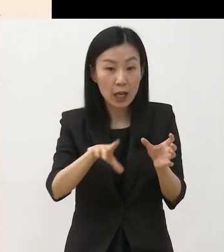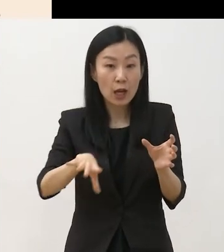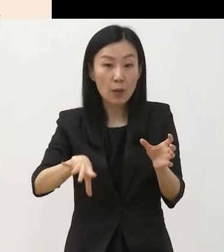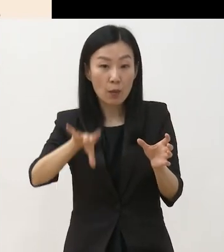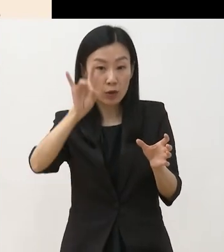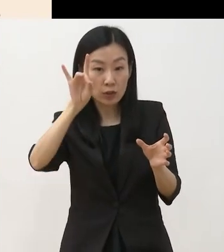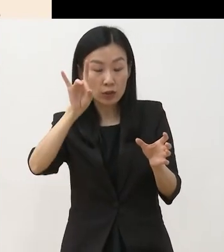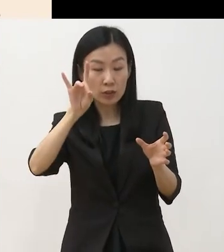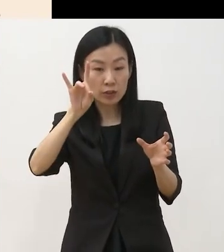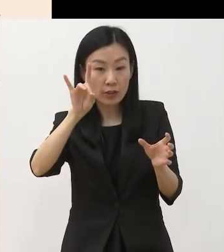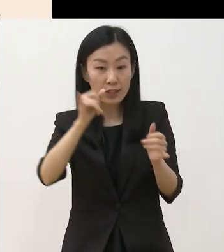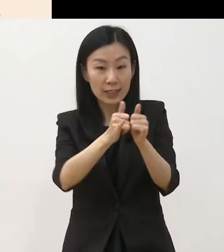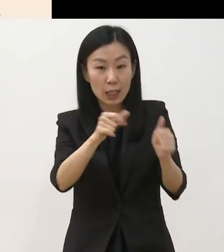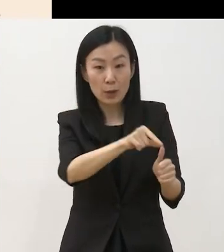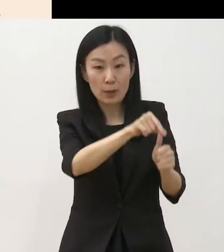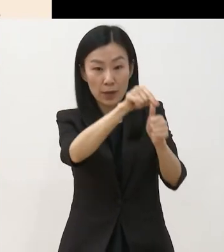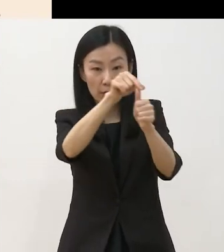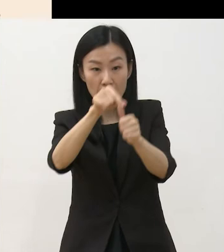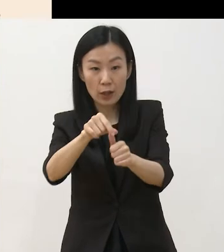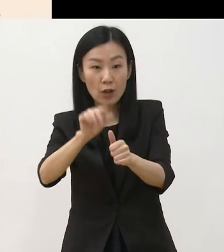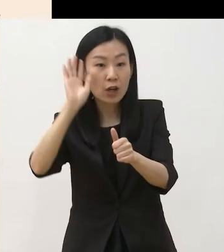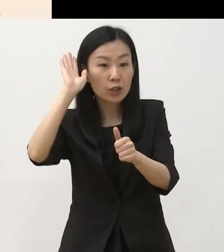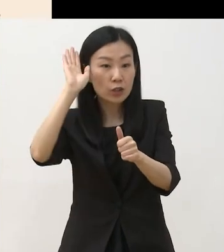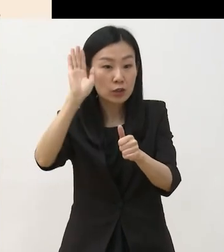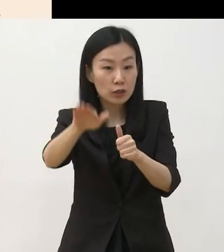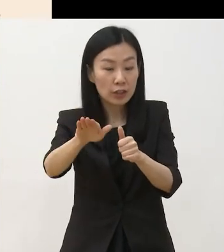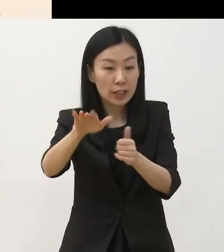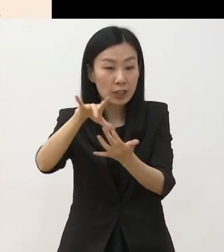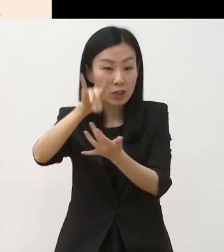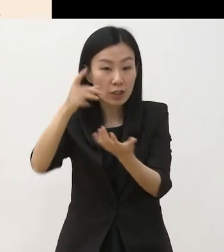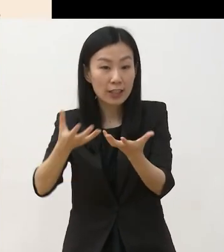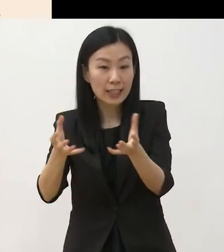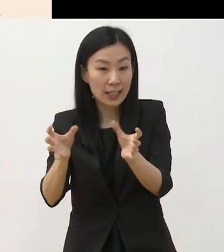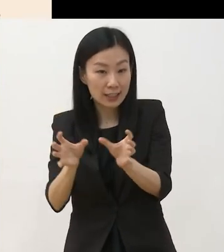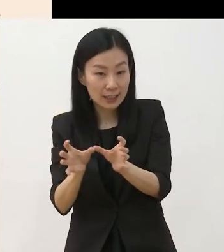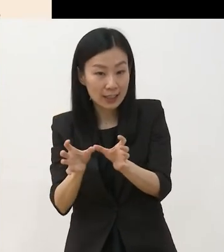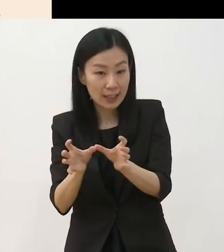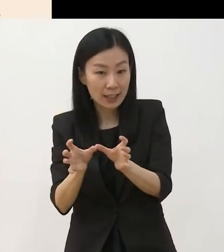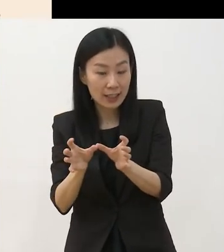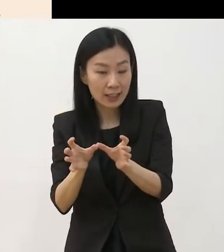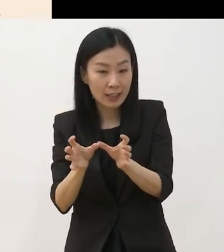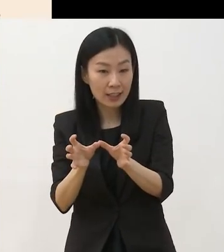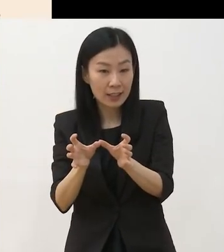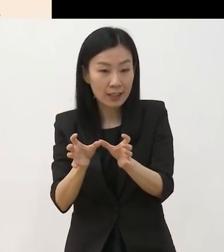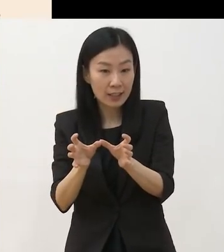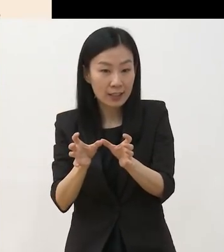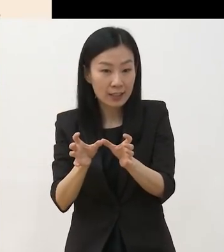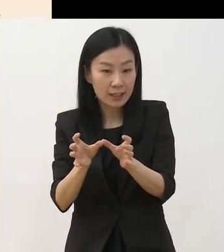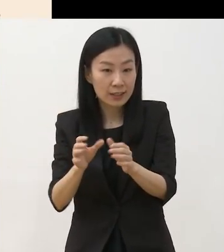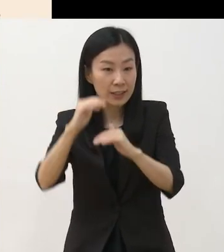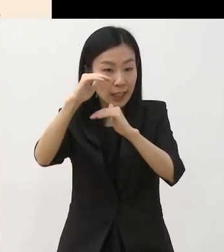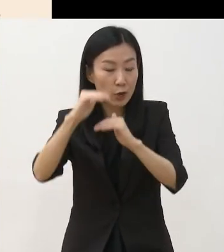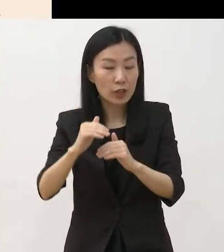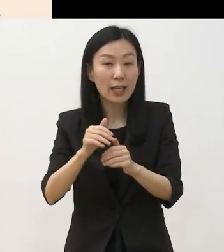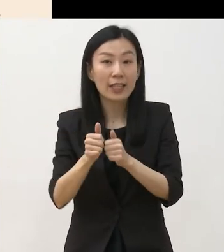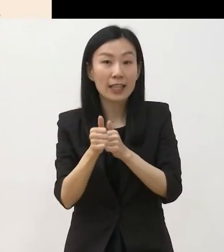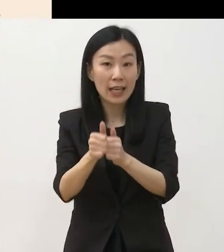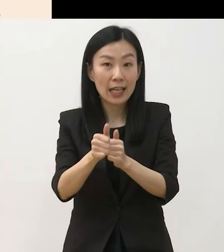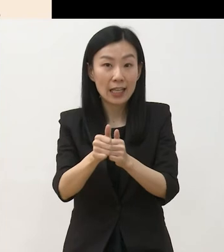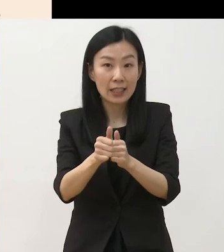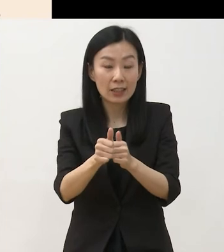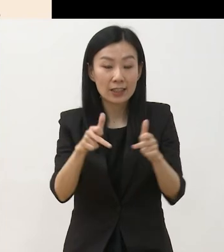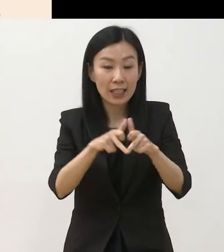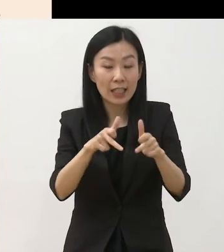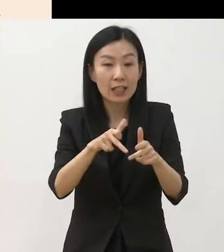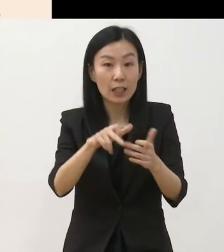연수단원 인원 배정과 향후 선정된 단체는 신청된 내용에 따라서 장애인을 채용할 수 있도록 하셔야